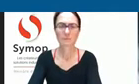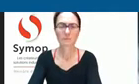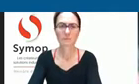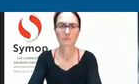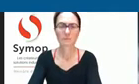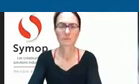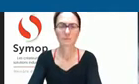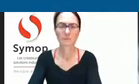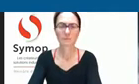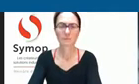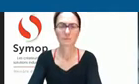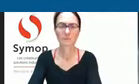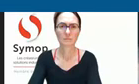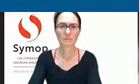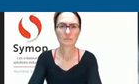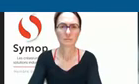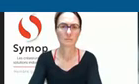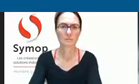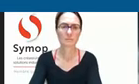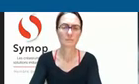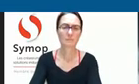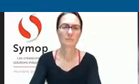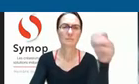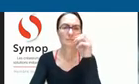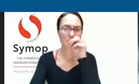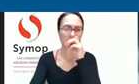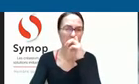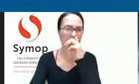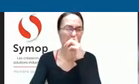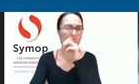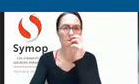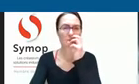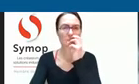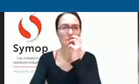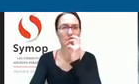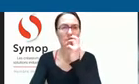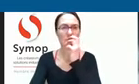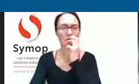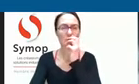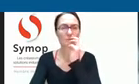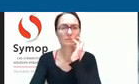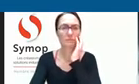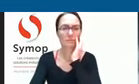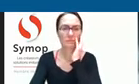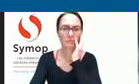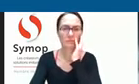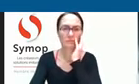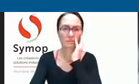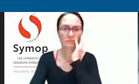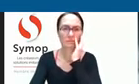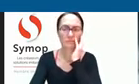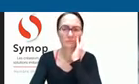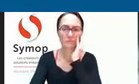Hein. C'est juste pour rappeler. Si on passe l'autre sujet sur l'usine